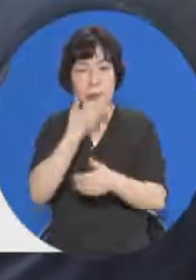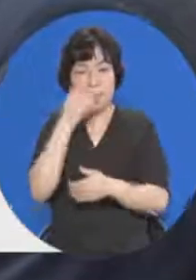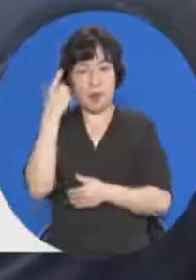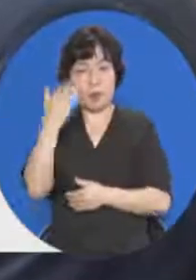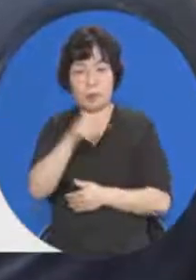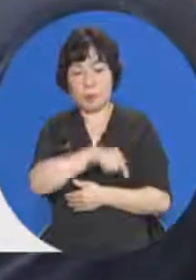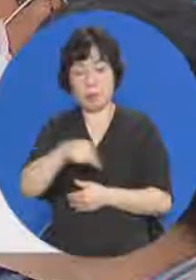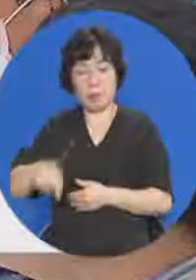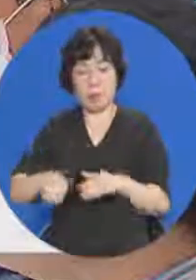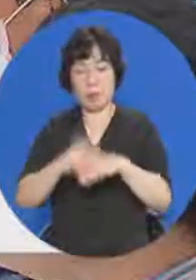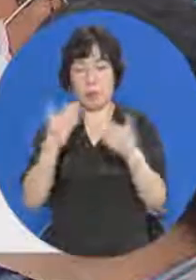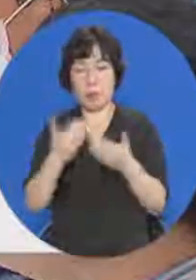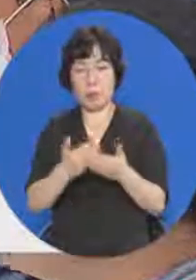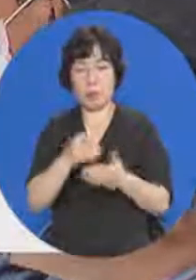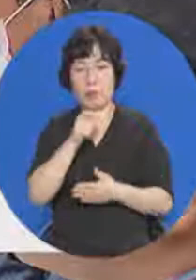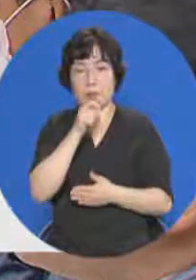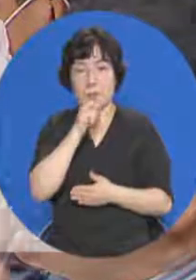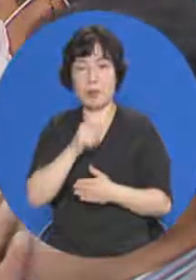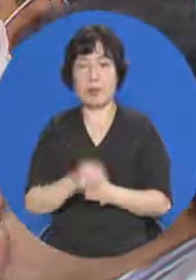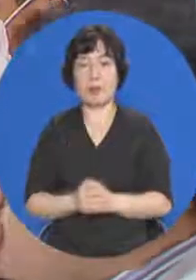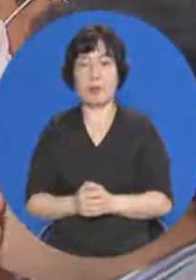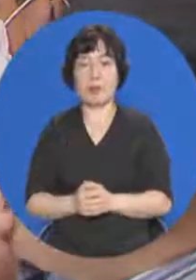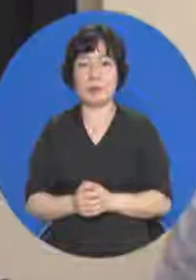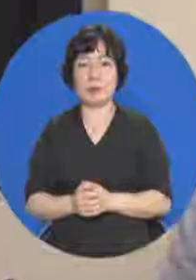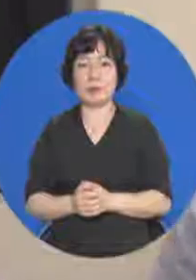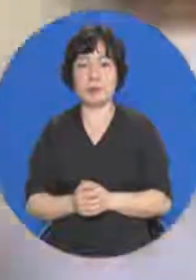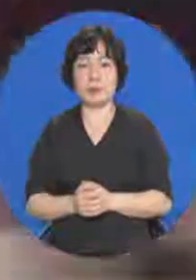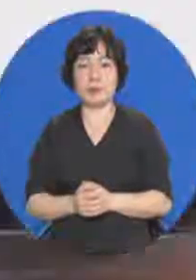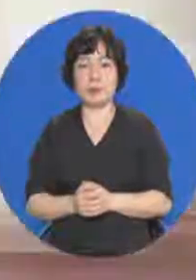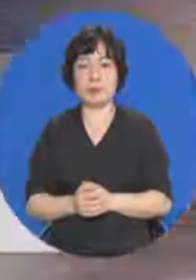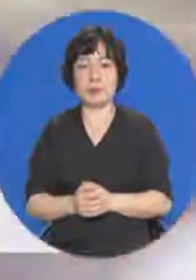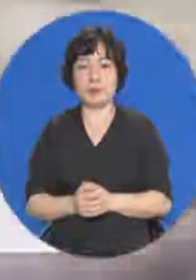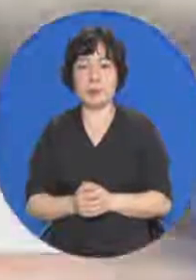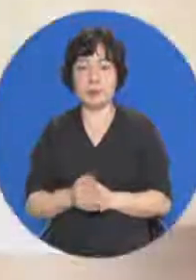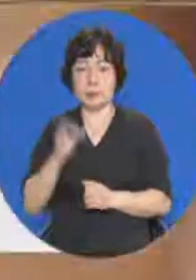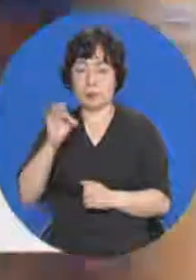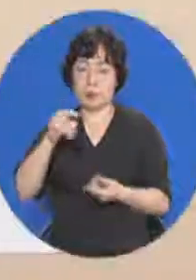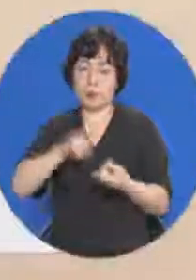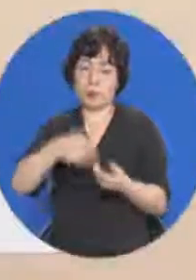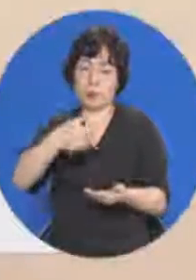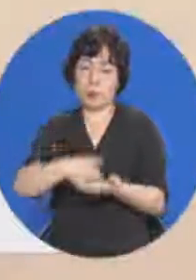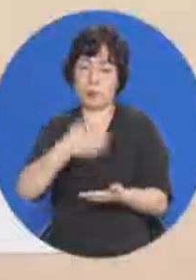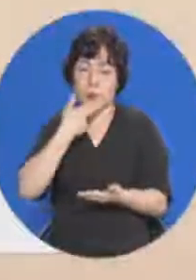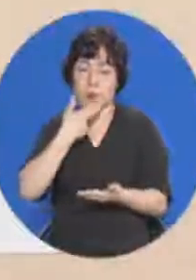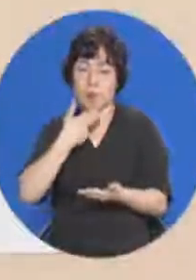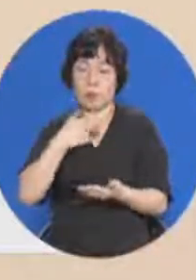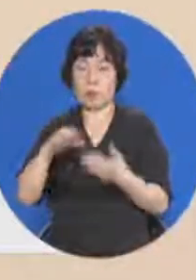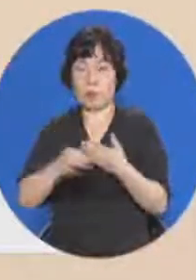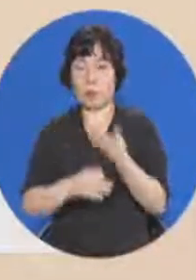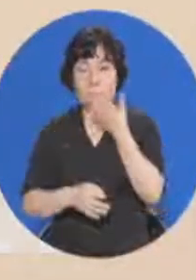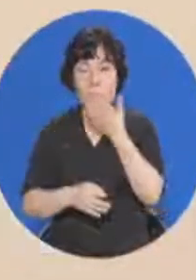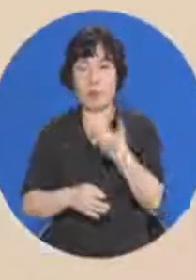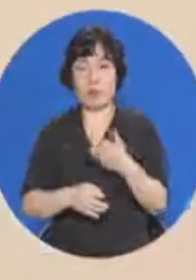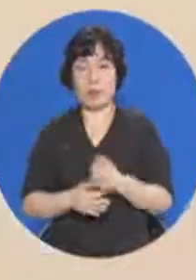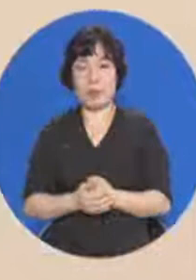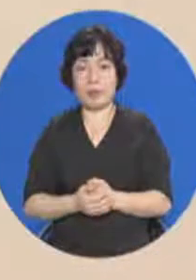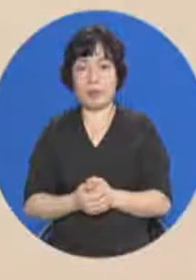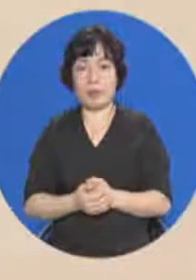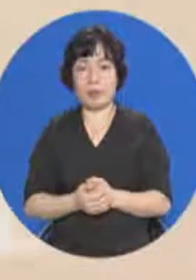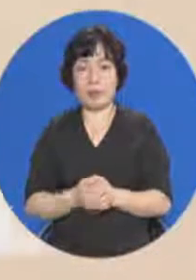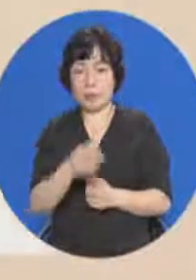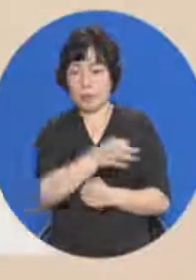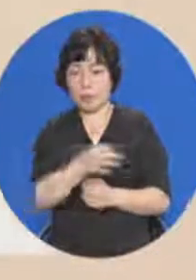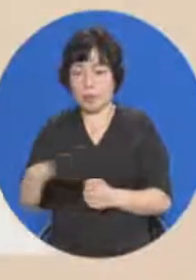대해선 양측 모두 확답을 내놓진 않았습니다. 뭐 돈 내는 것만 아니라면 가능하지 않겠습니까? 돈을 안 받기로